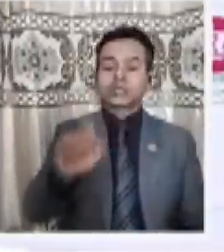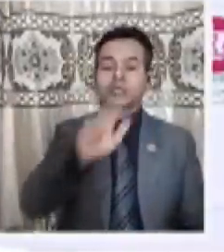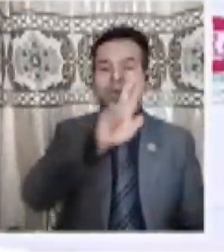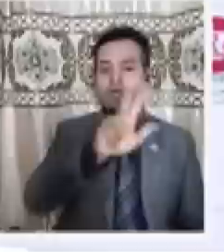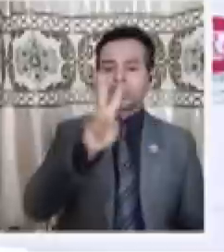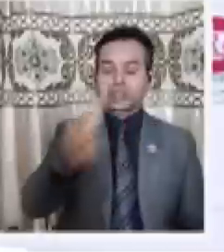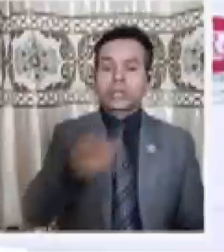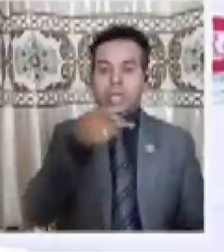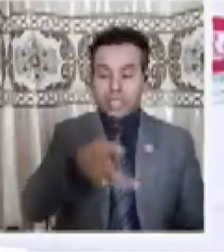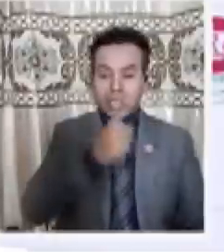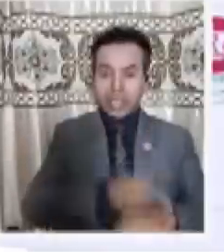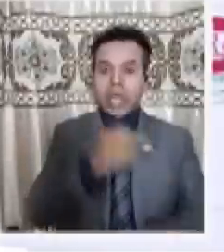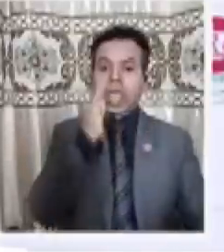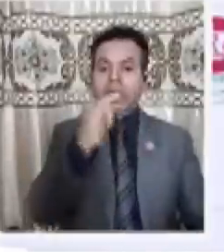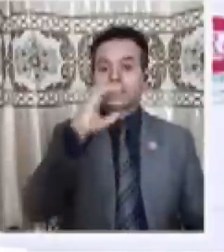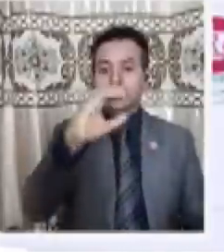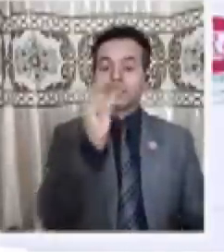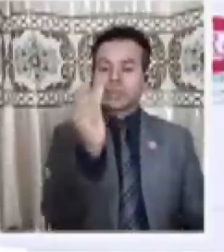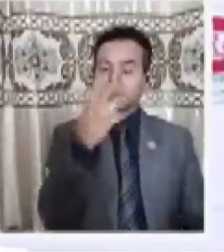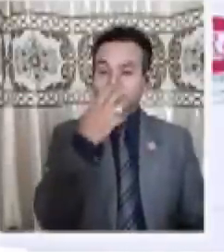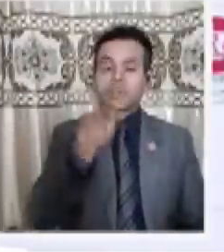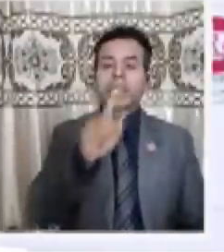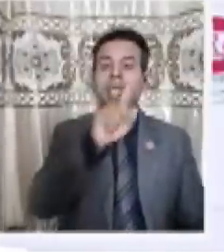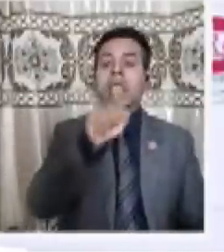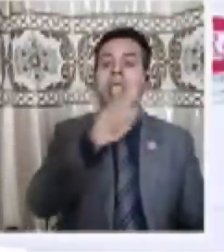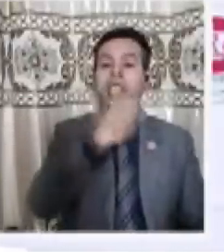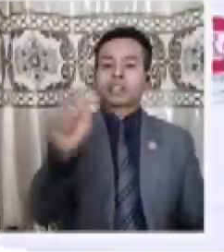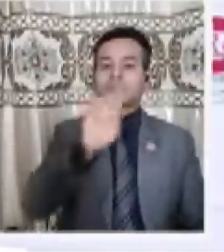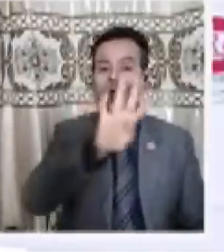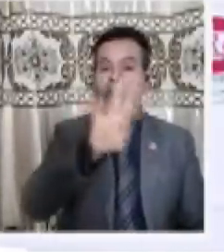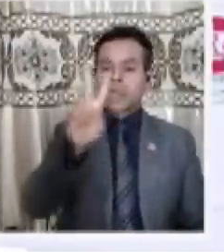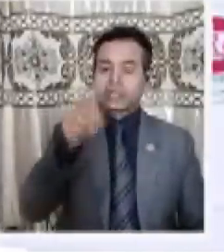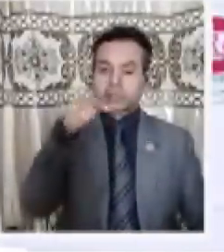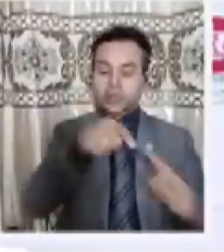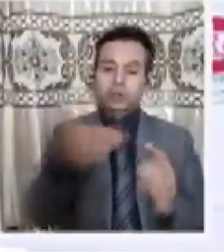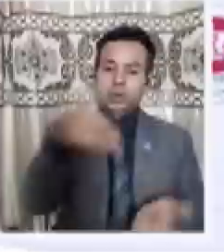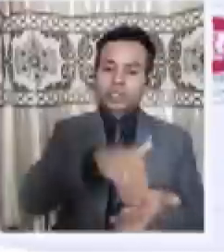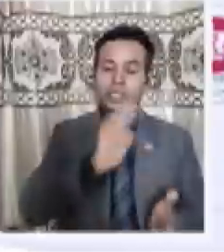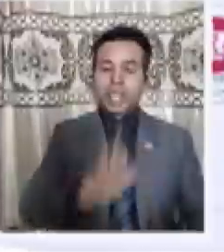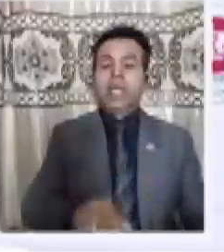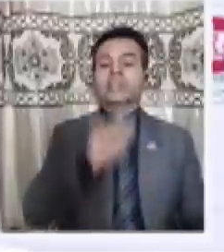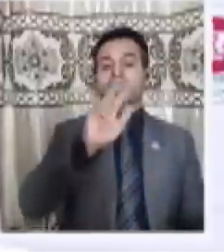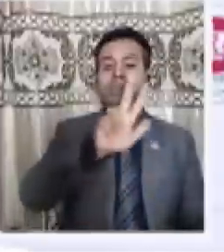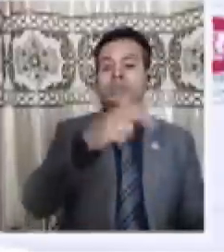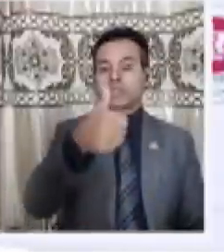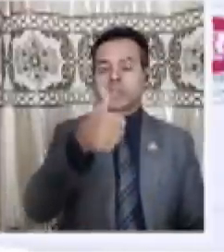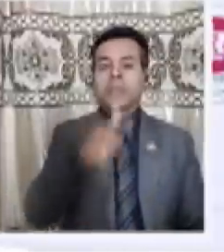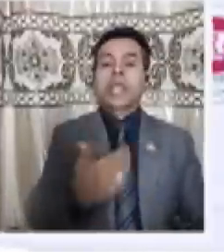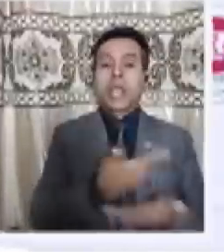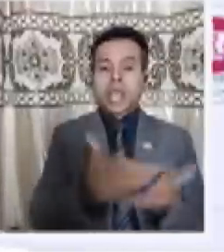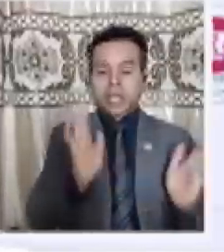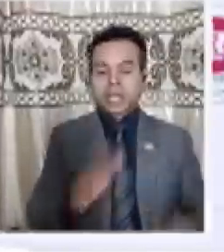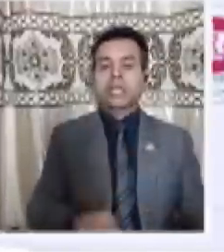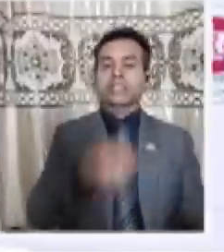আইসিইউ সংখ্যা 142টি, ভর্তিকৃত রুগীর সংখ্যা 86 এবং খালি আছে আইসিইউ